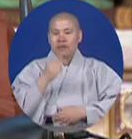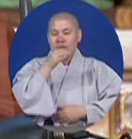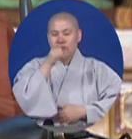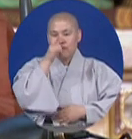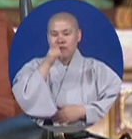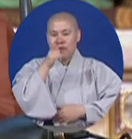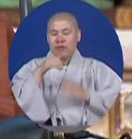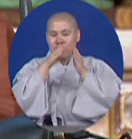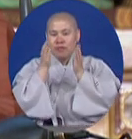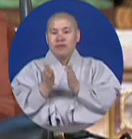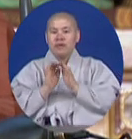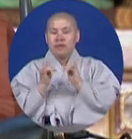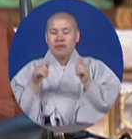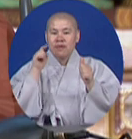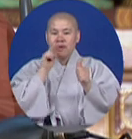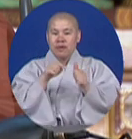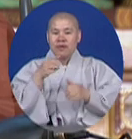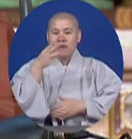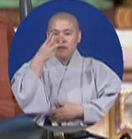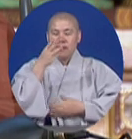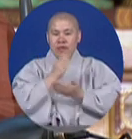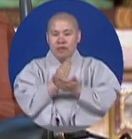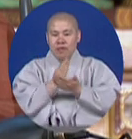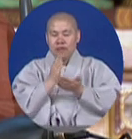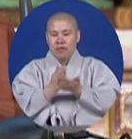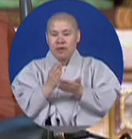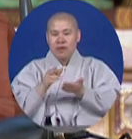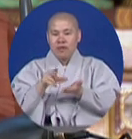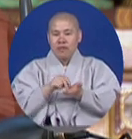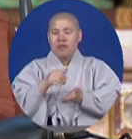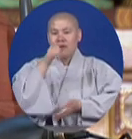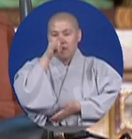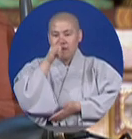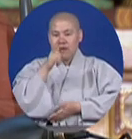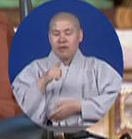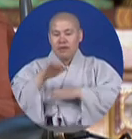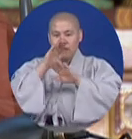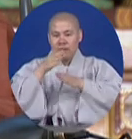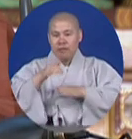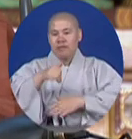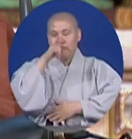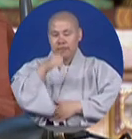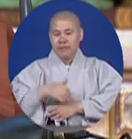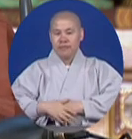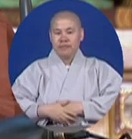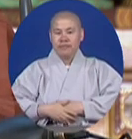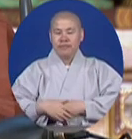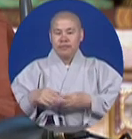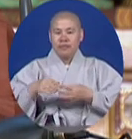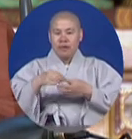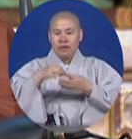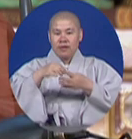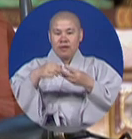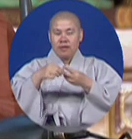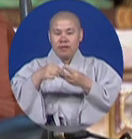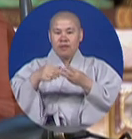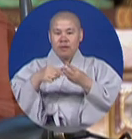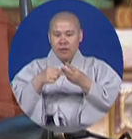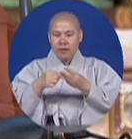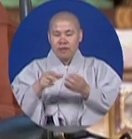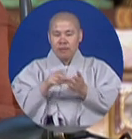중생에게 세 가지 장애가 있다 이럽니다. 그 세 가지 장애가 있기